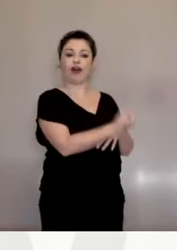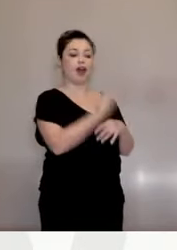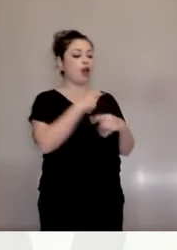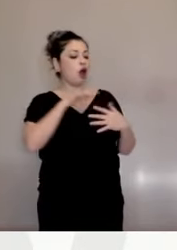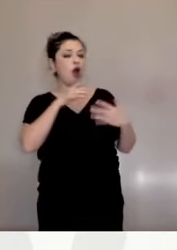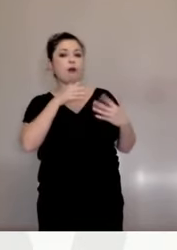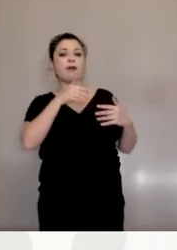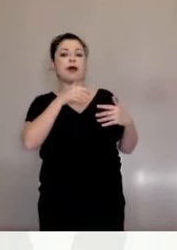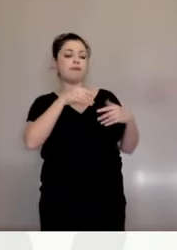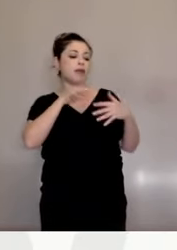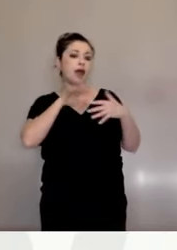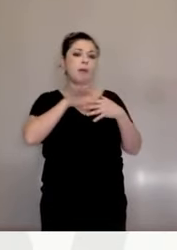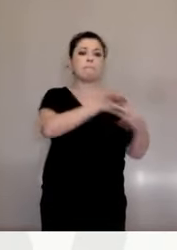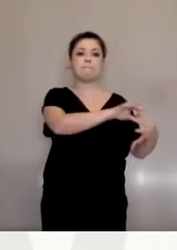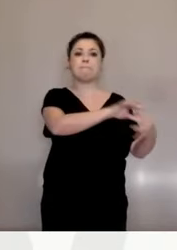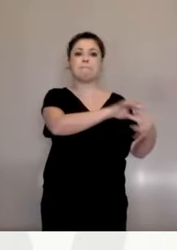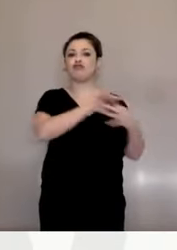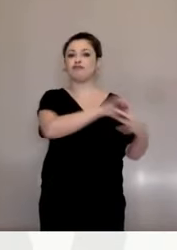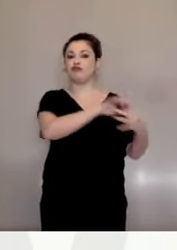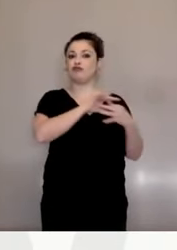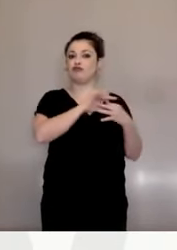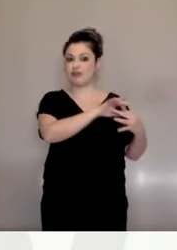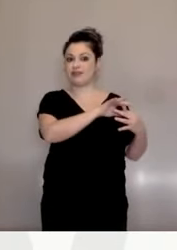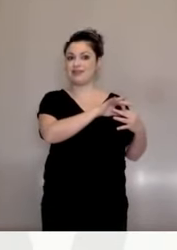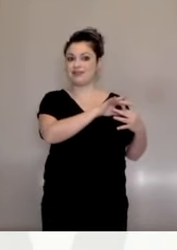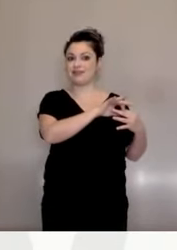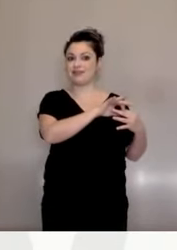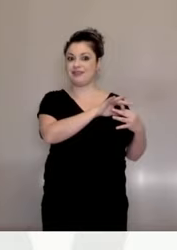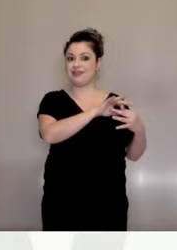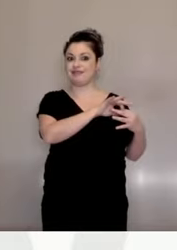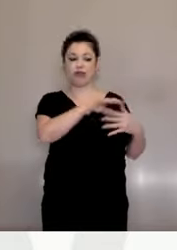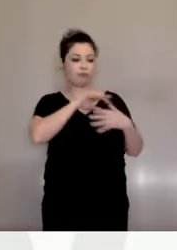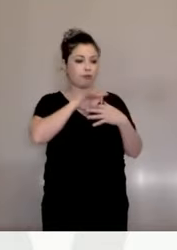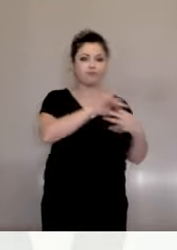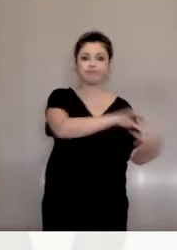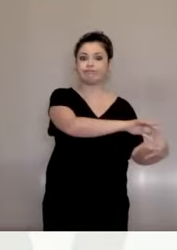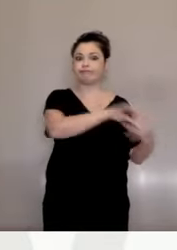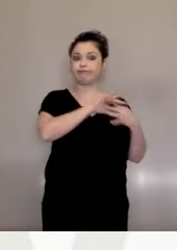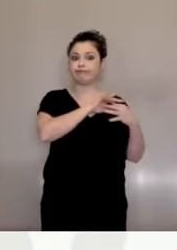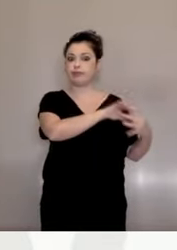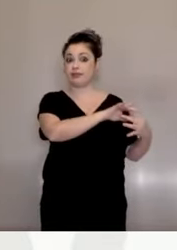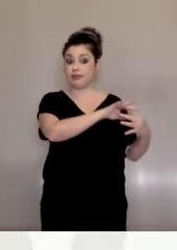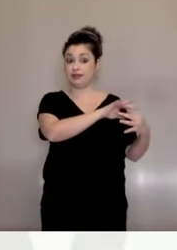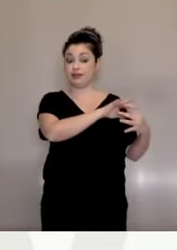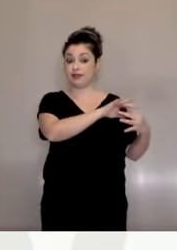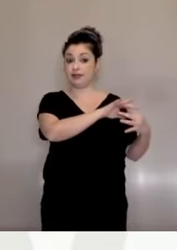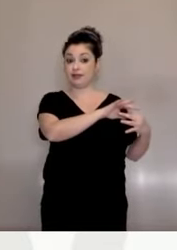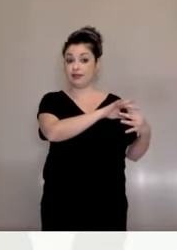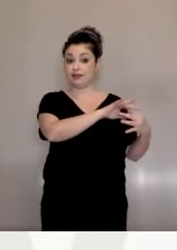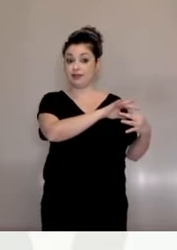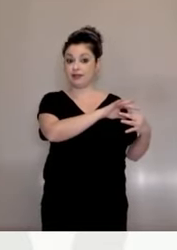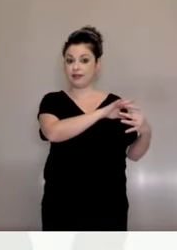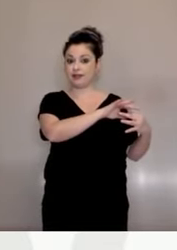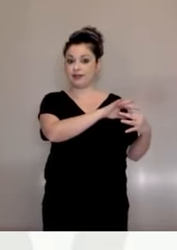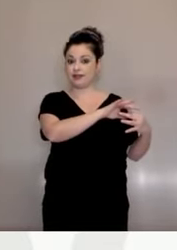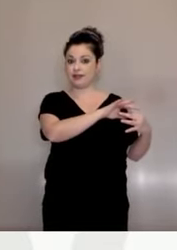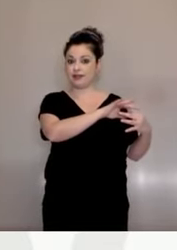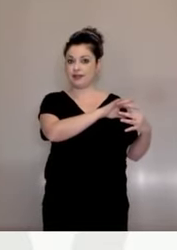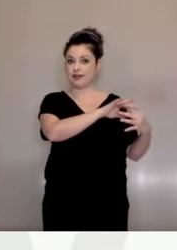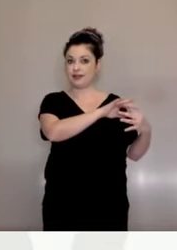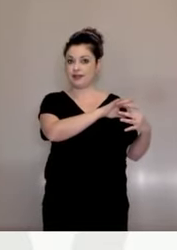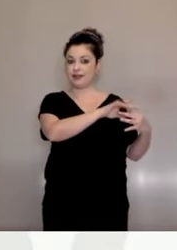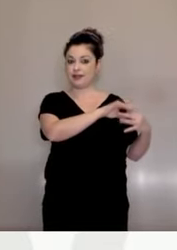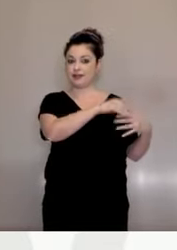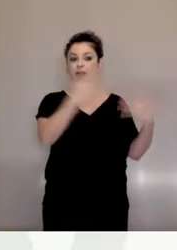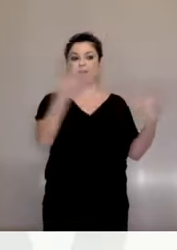in quanto fiore, en tant que fleur, non usare la fiore, non so, se voglio comprare